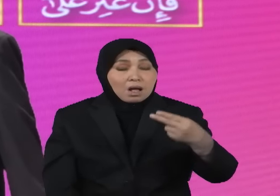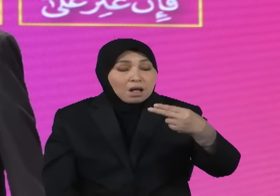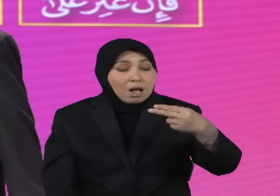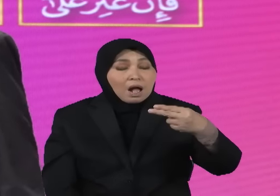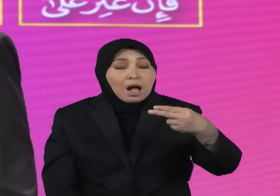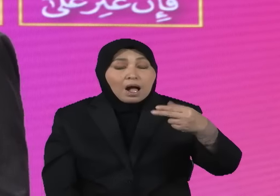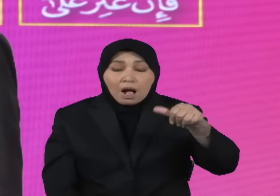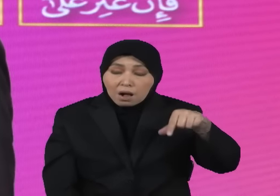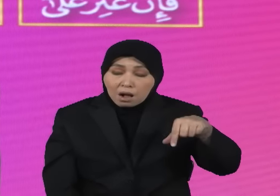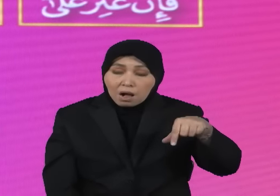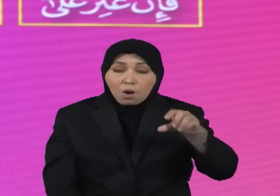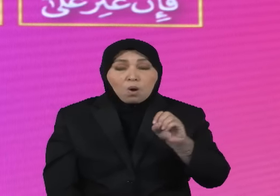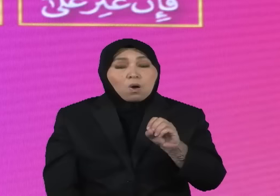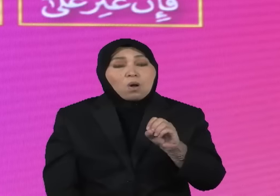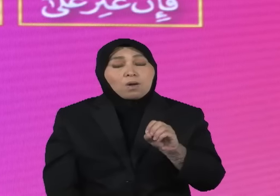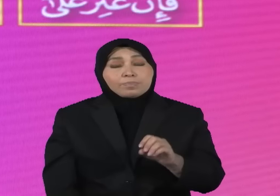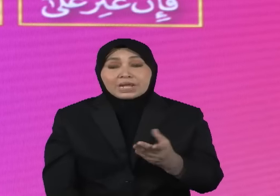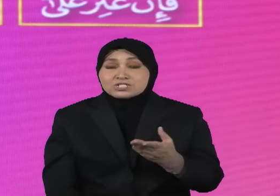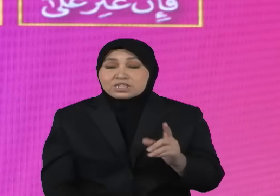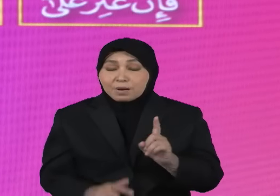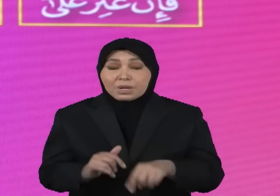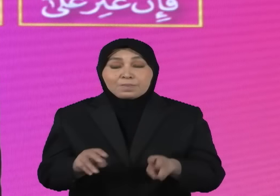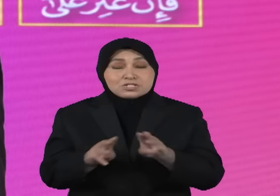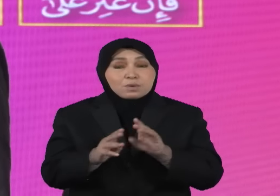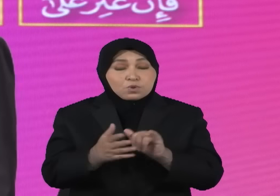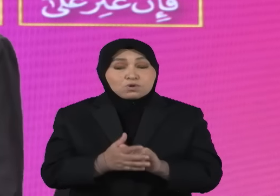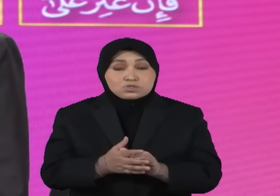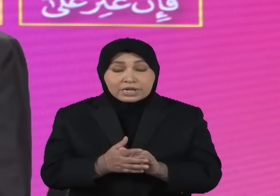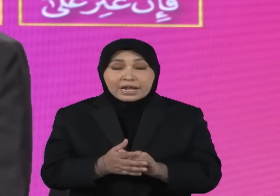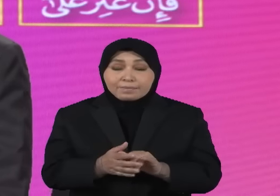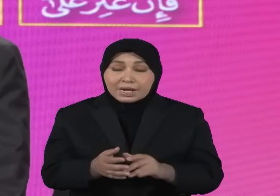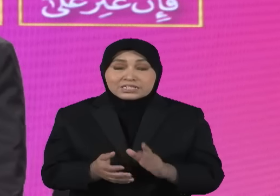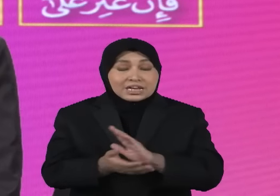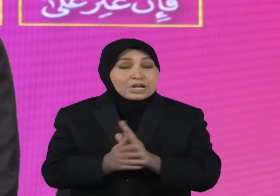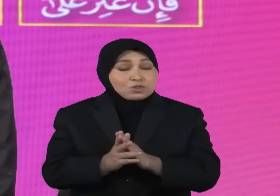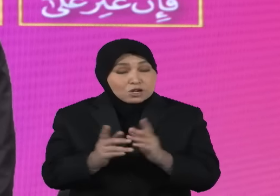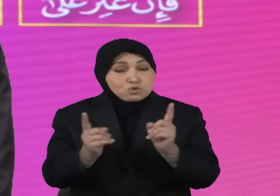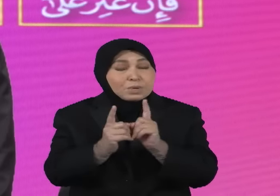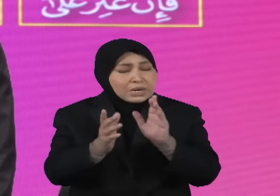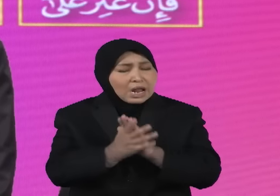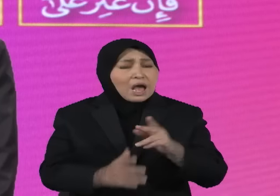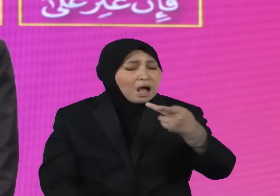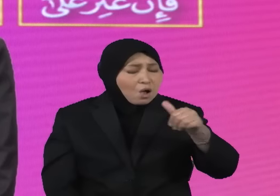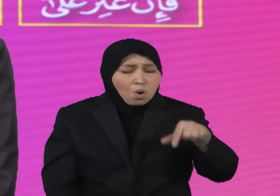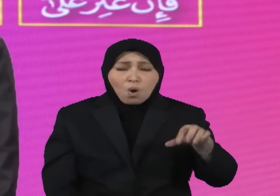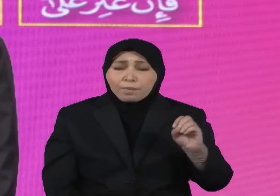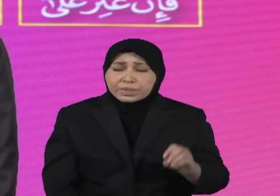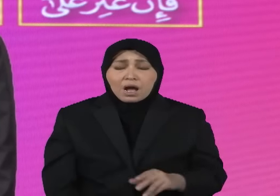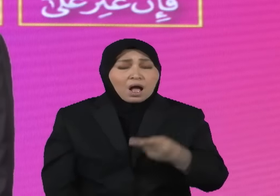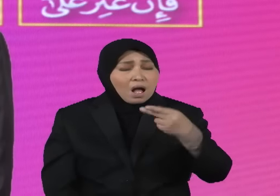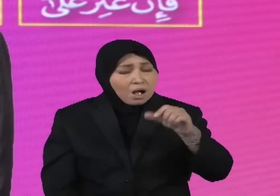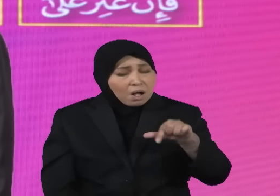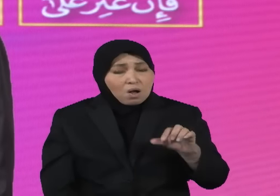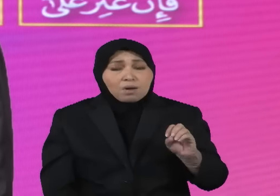Haqqa. Sini tak boleh lah wakaf macam tu sebab qaf ada alif kan. Nak qayatnya banyak jumpa dalam Quran haqqa kan. Bil